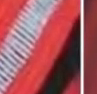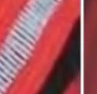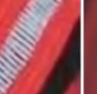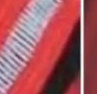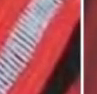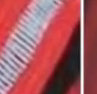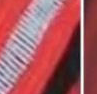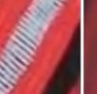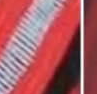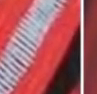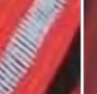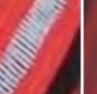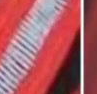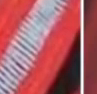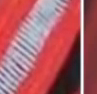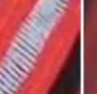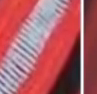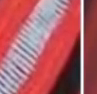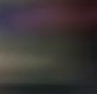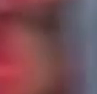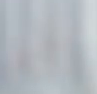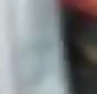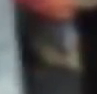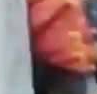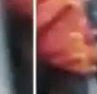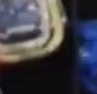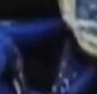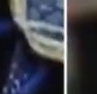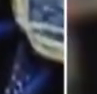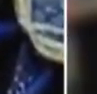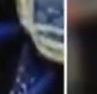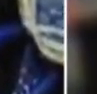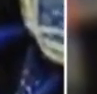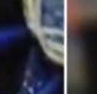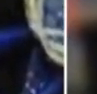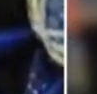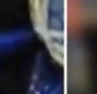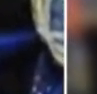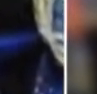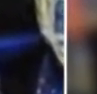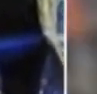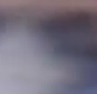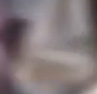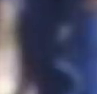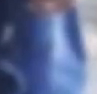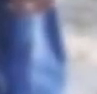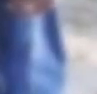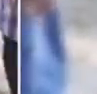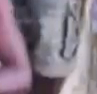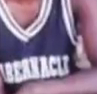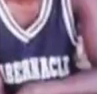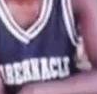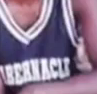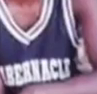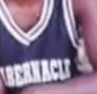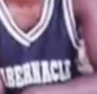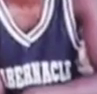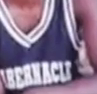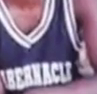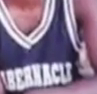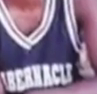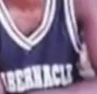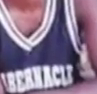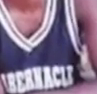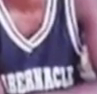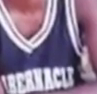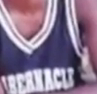New Life Technological University sa Cebu. Isa siya sa mga tribal leader ng mga Lumad at sa huling 25 taon ay